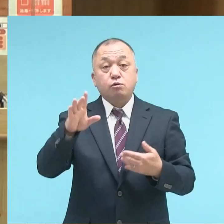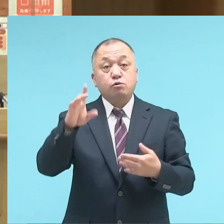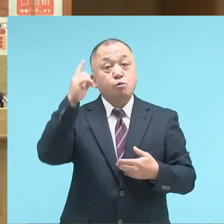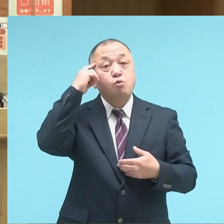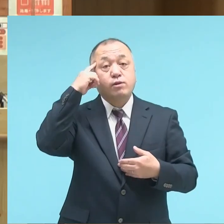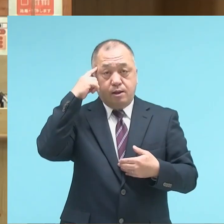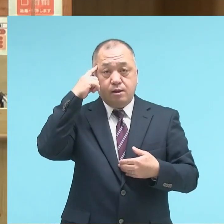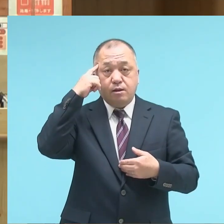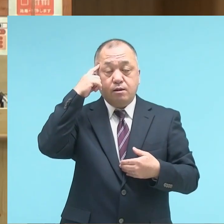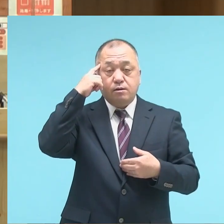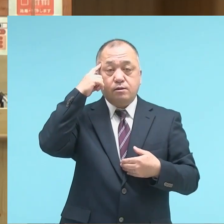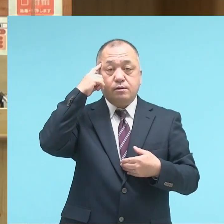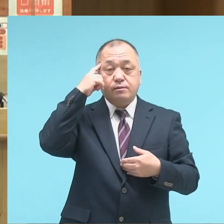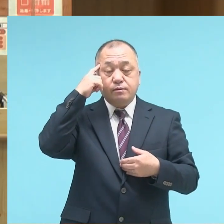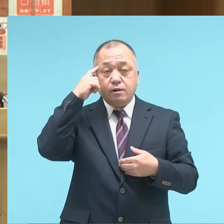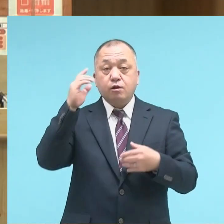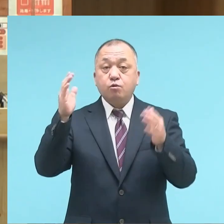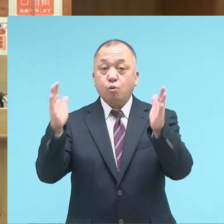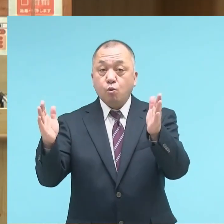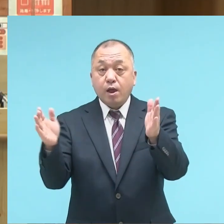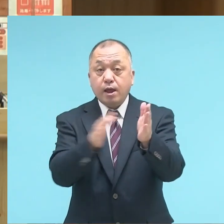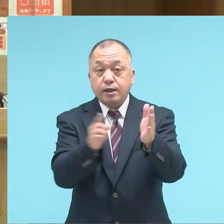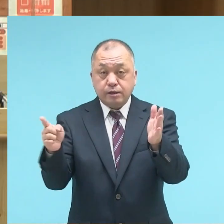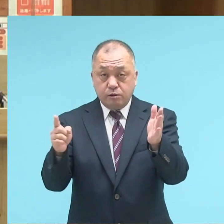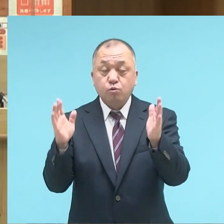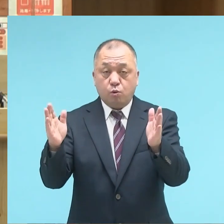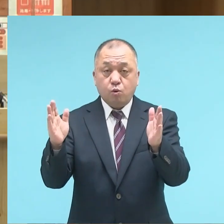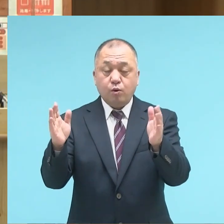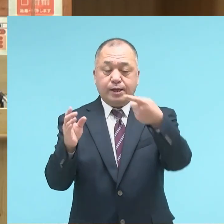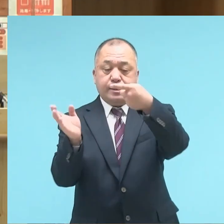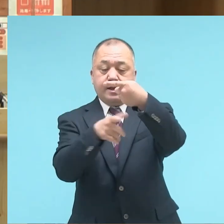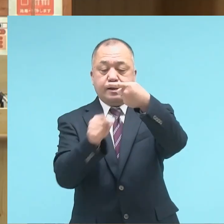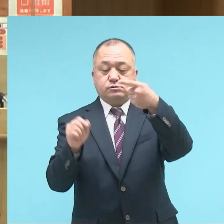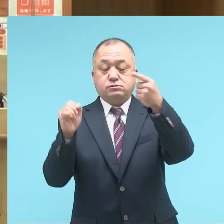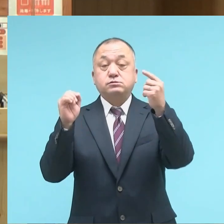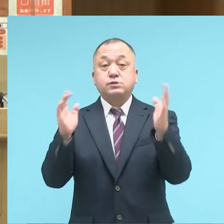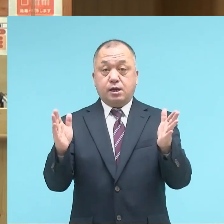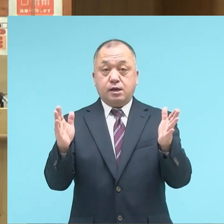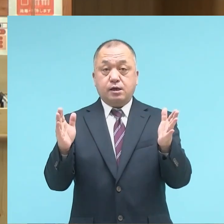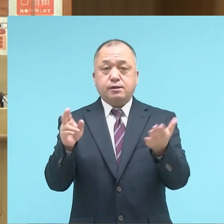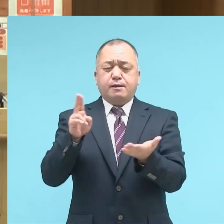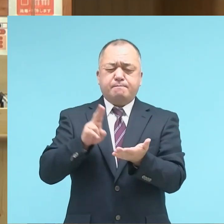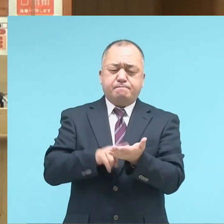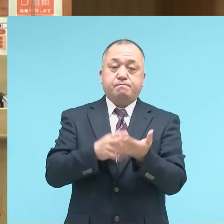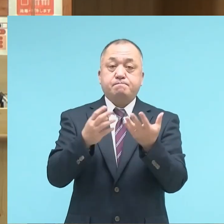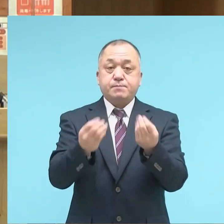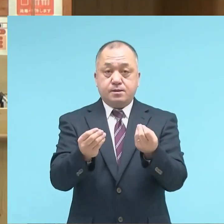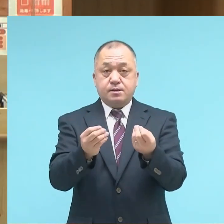ので、まずはこういった年末年始でのこの約1ヶ月間の期間設定をさせ